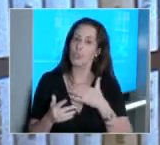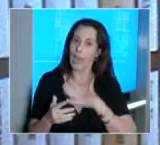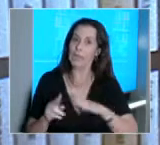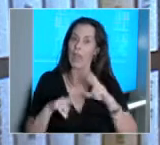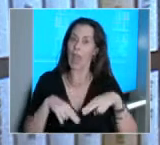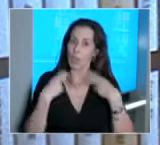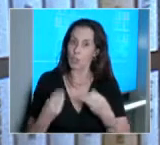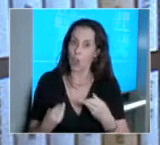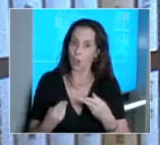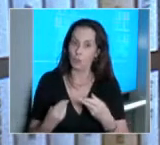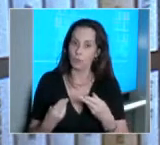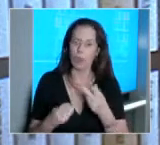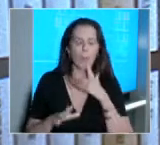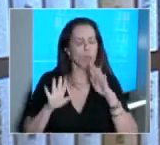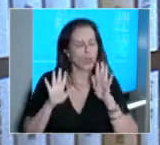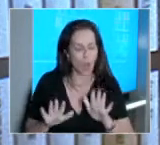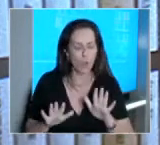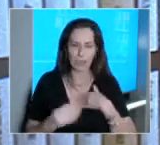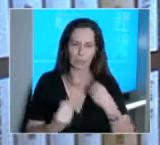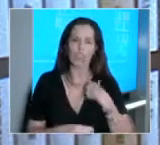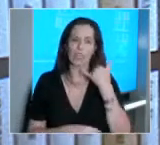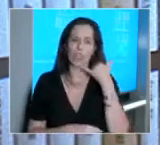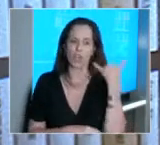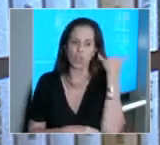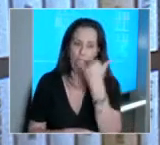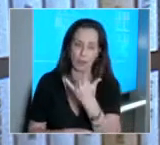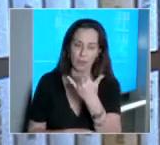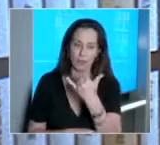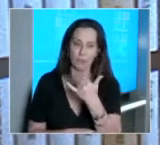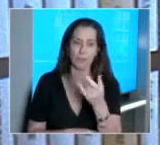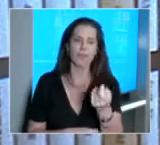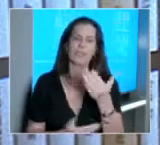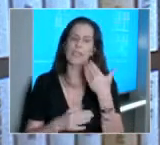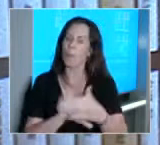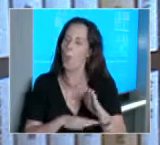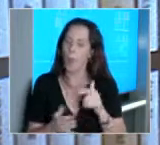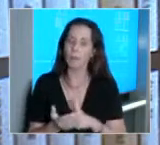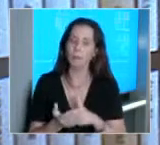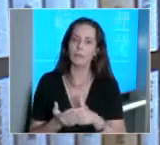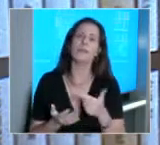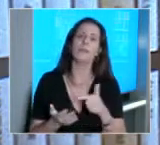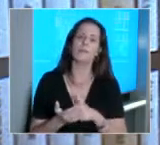וכשרציתי לחזור אליו, ממש אמרתי לעצמי, טוב, אני תכף הרים לו טלפון, ו... והיה קצת מאוחר. אז לישב המאזי,